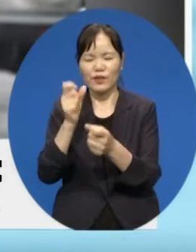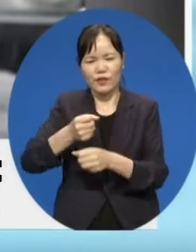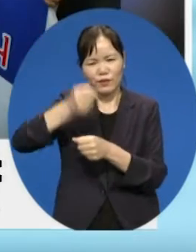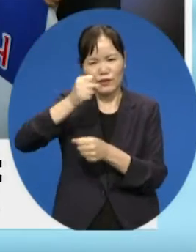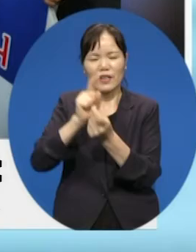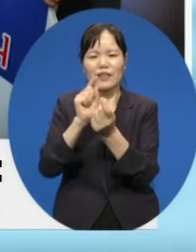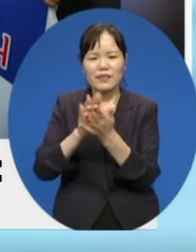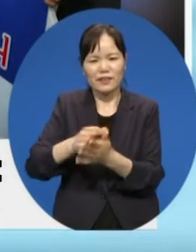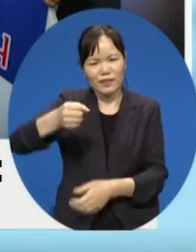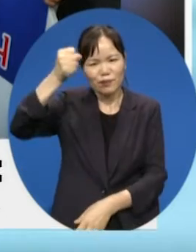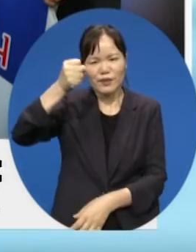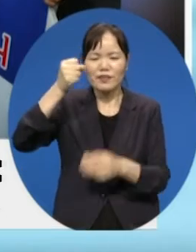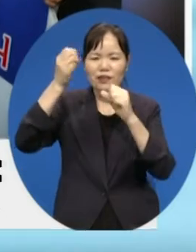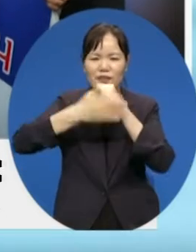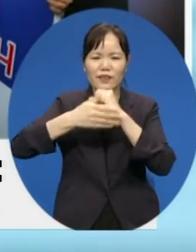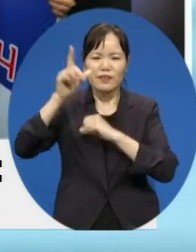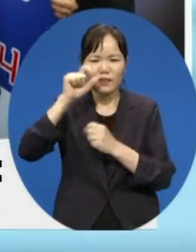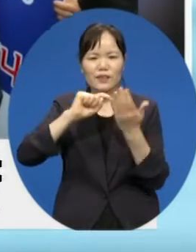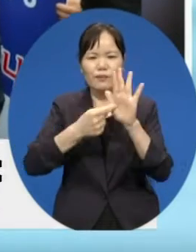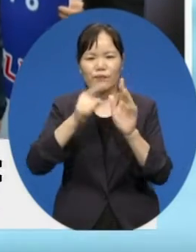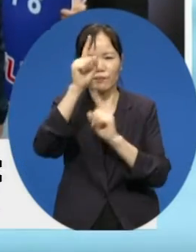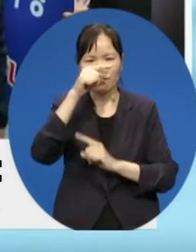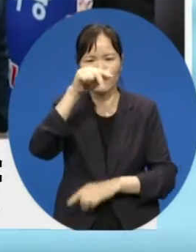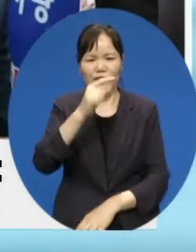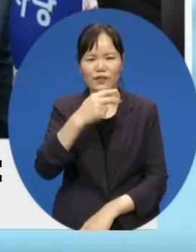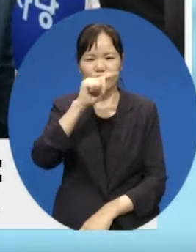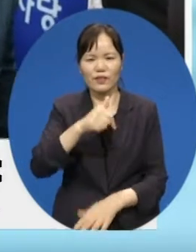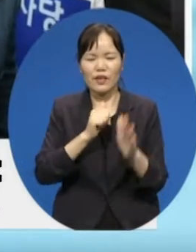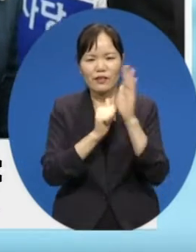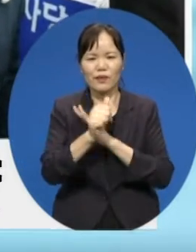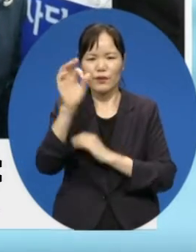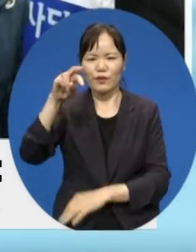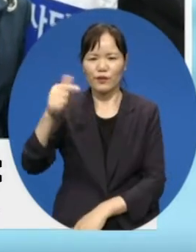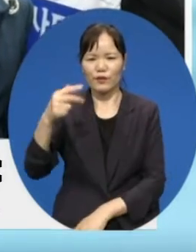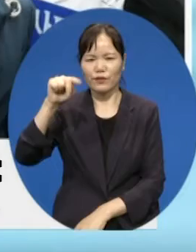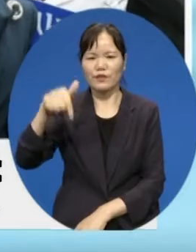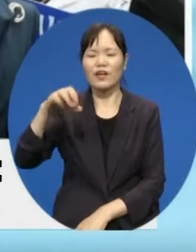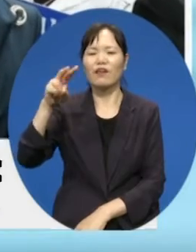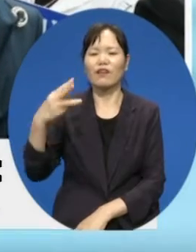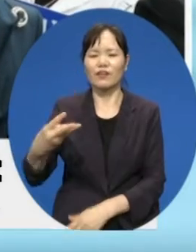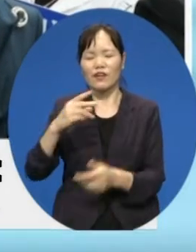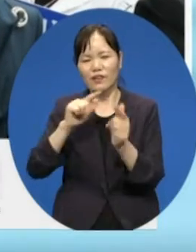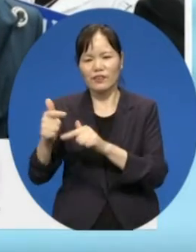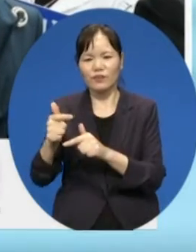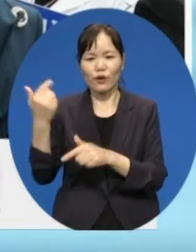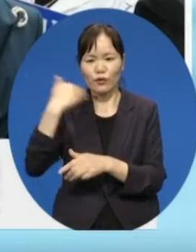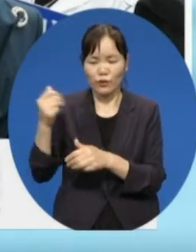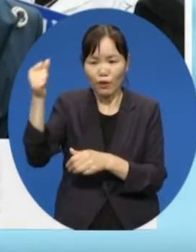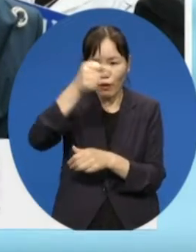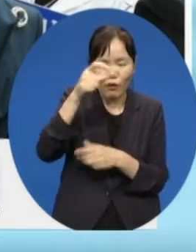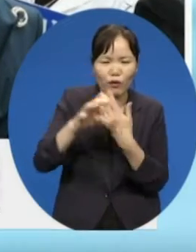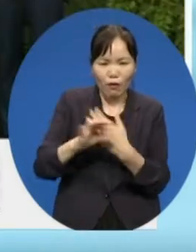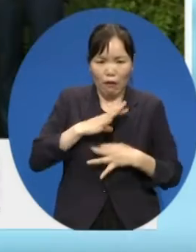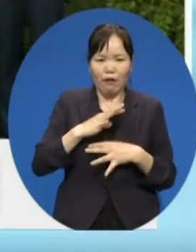든 인증샷을 뭐 네. 공개했다고 하고, 이준석 대표라든가 윤석열 예비 후보도 다 우산을 이렇게 누가 씌워주려고 하면